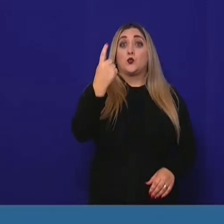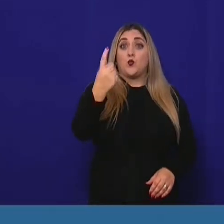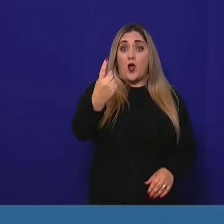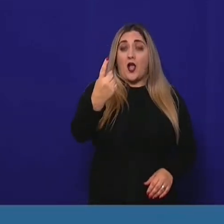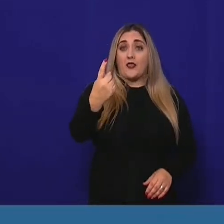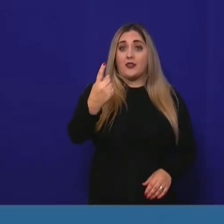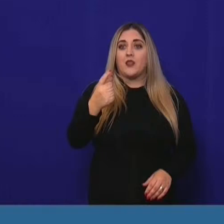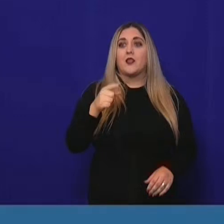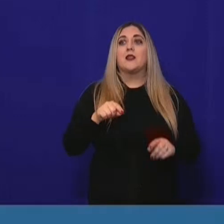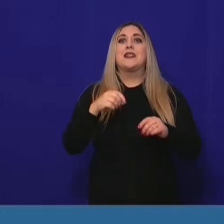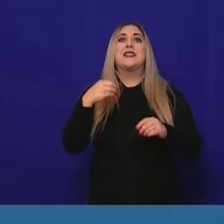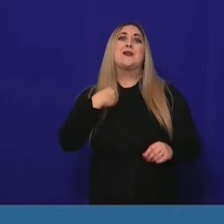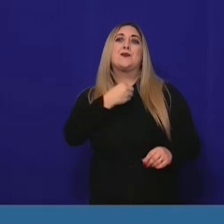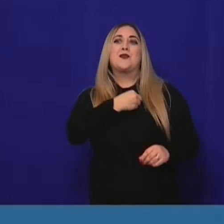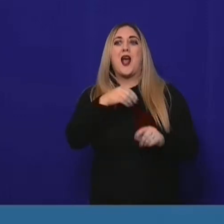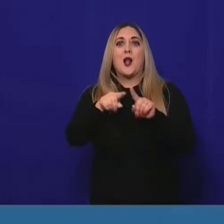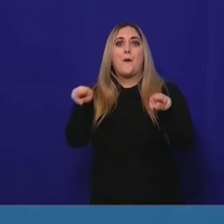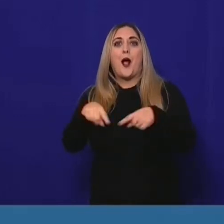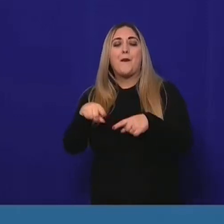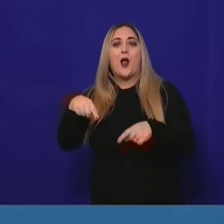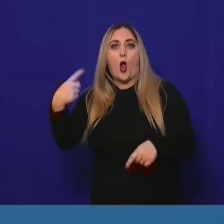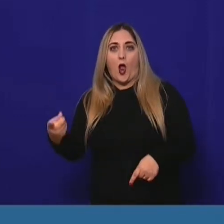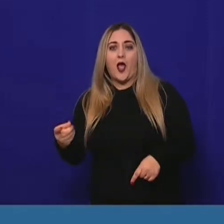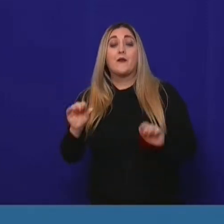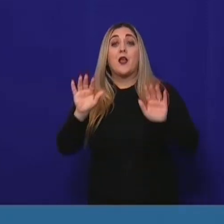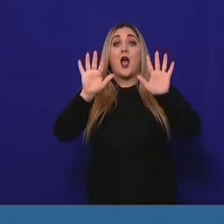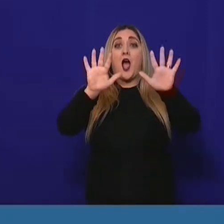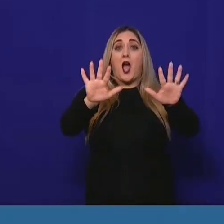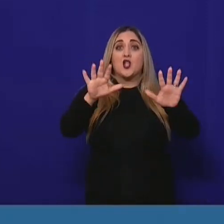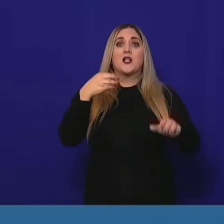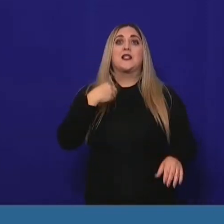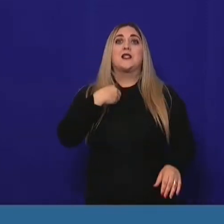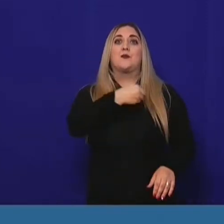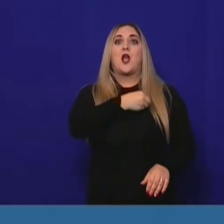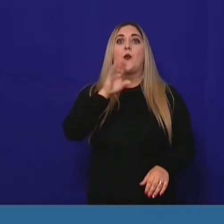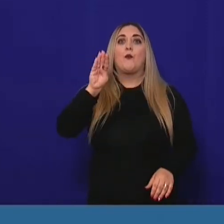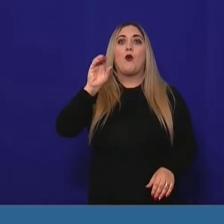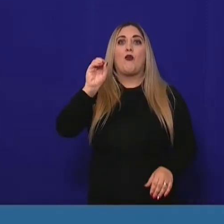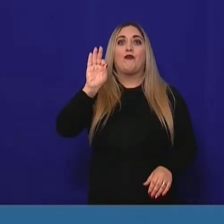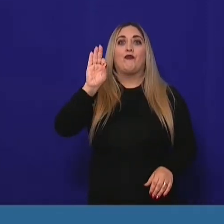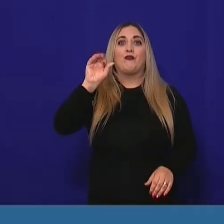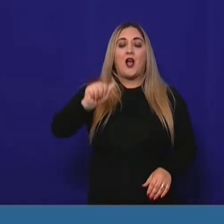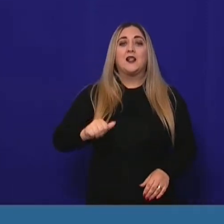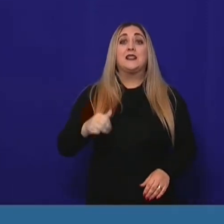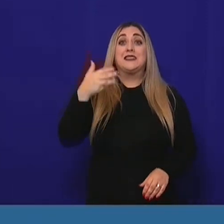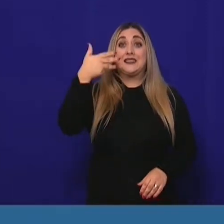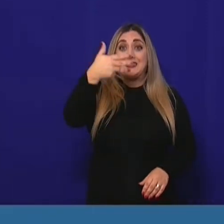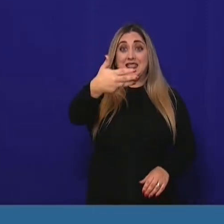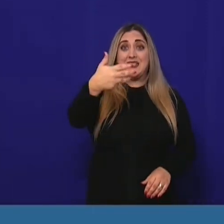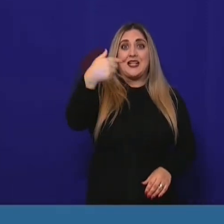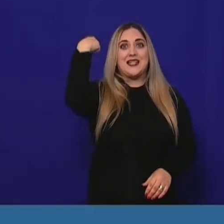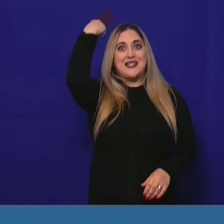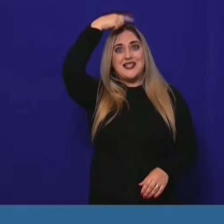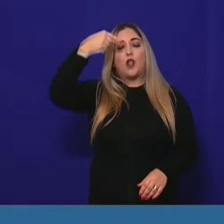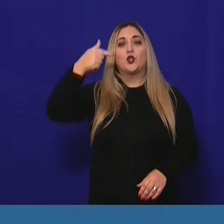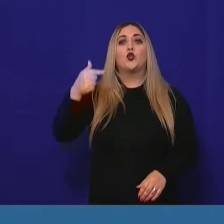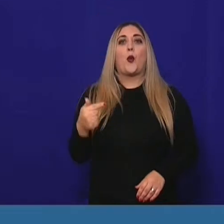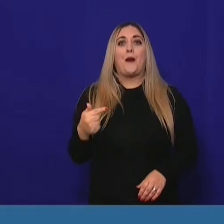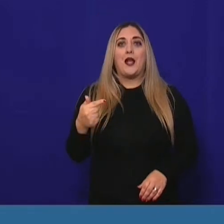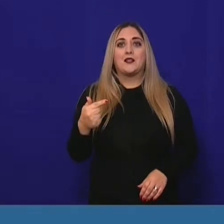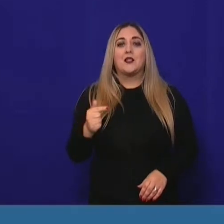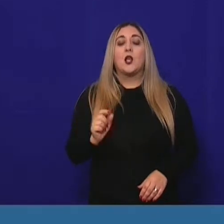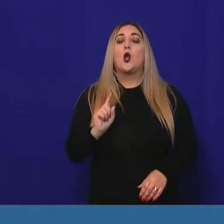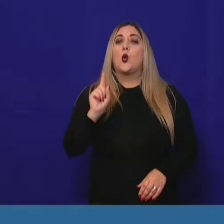persuna fil-wards l-oħrajn ta' Mater Dei, 10 persuni fl-Isptar Boffa, 9 persuni f'St. Thomas,